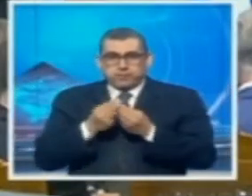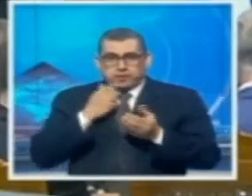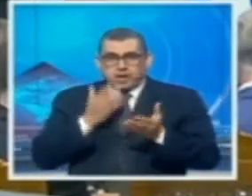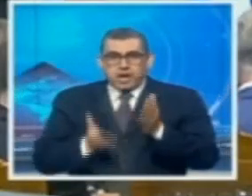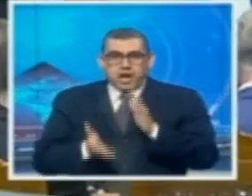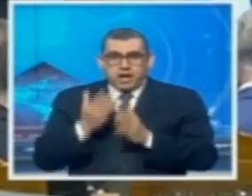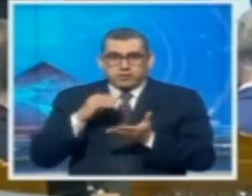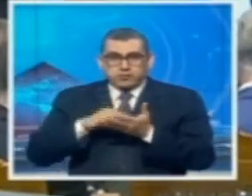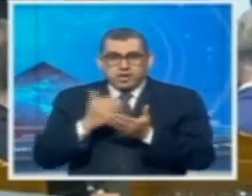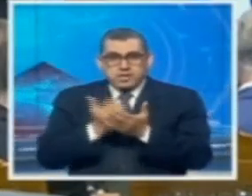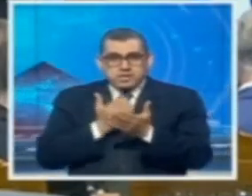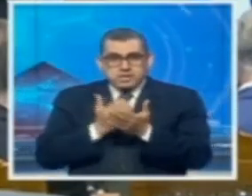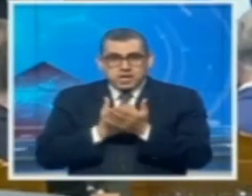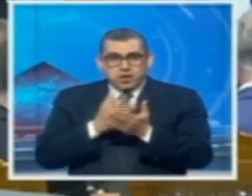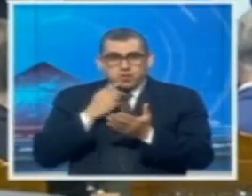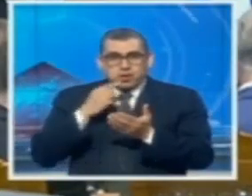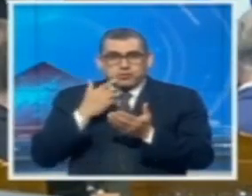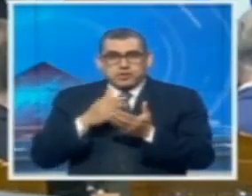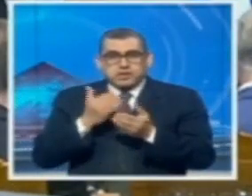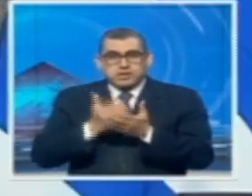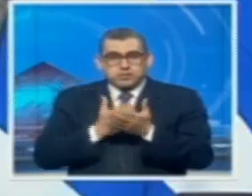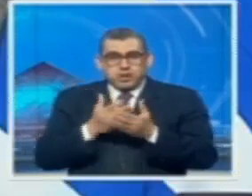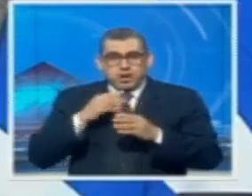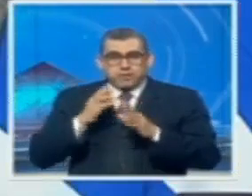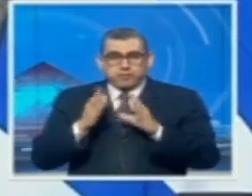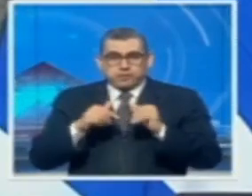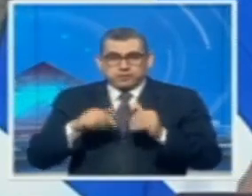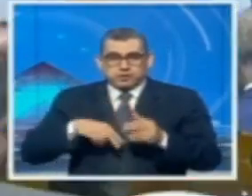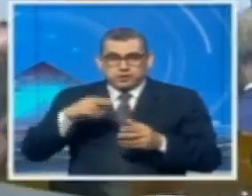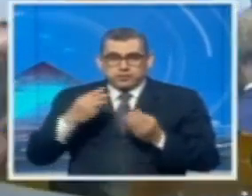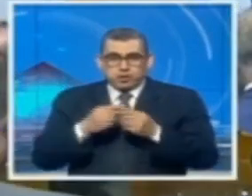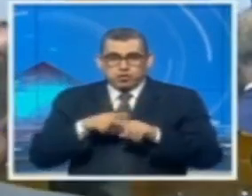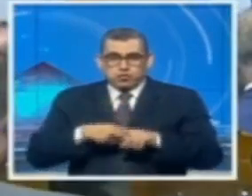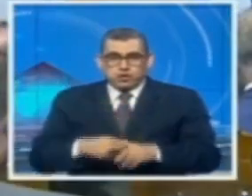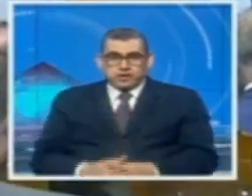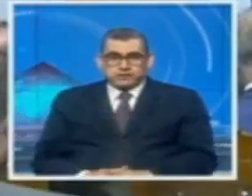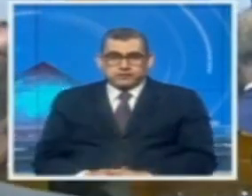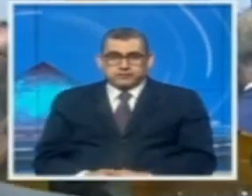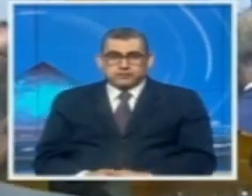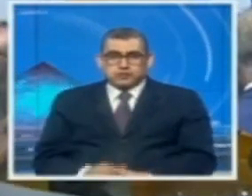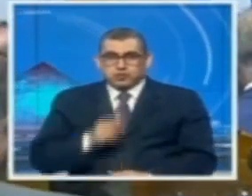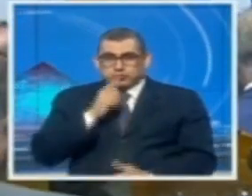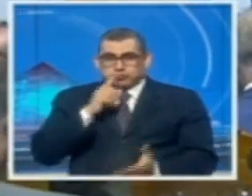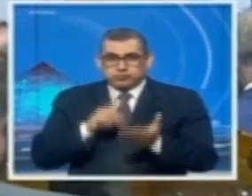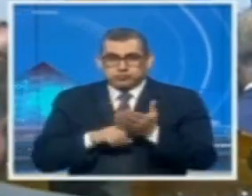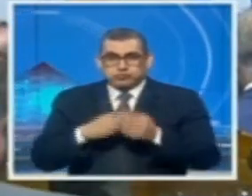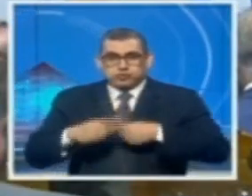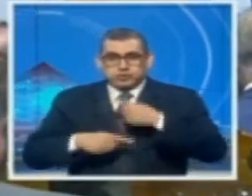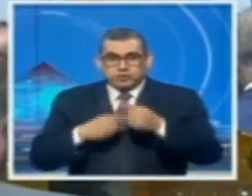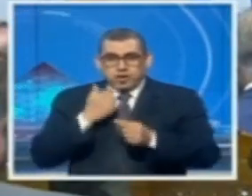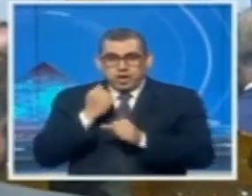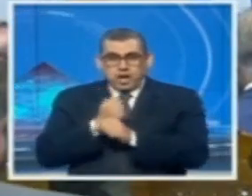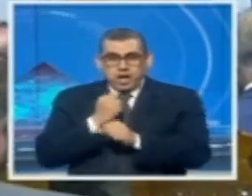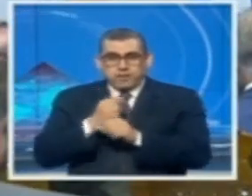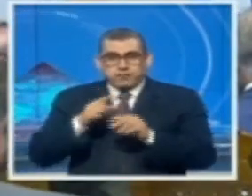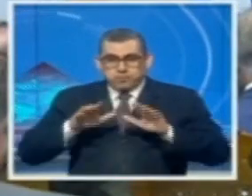سيما الاقتصادية والاستثمارية والتجارية. وقد أكدنا التزامنا باستمرار المستوى الحالي من التنسيق